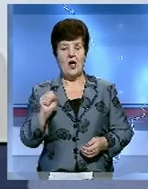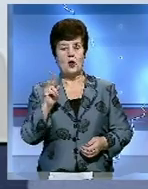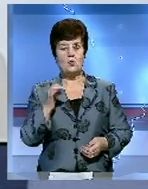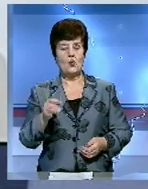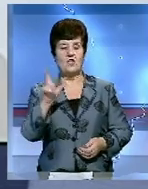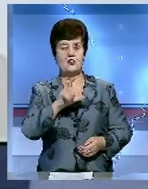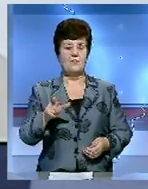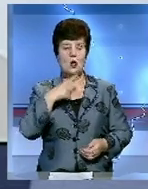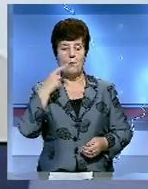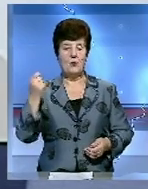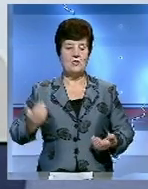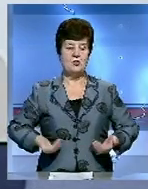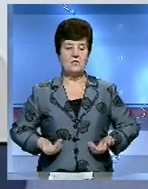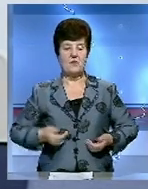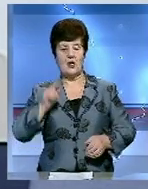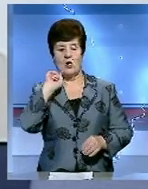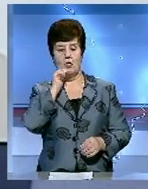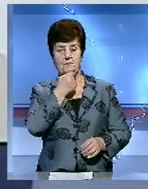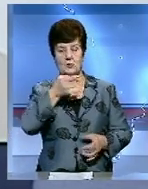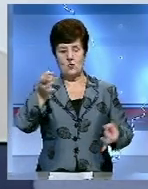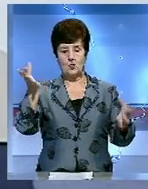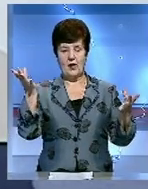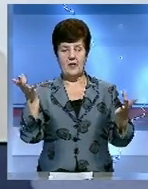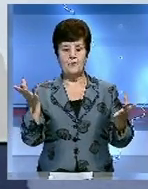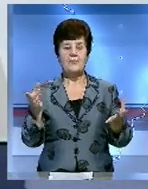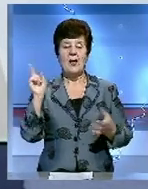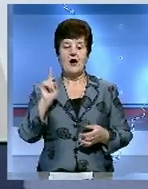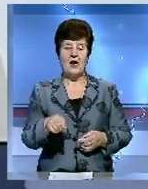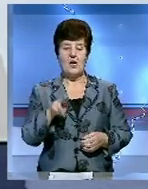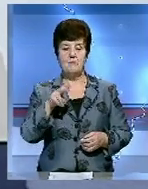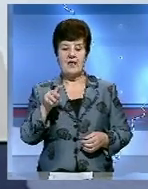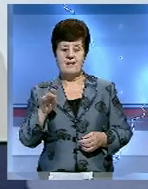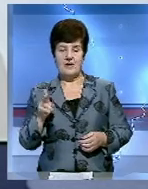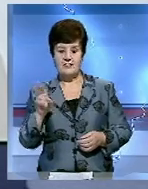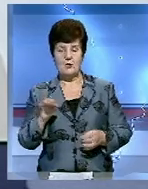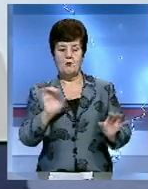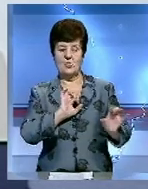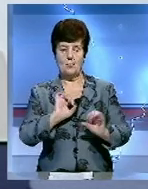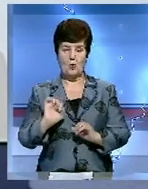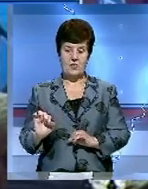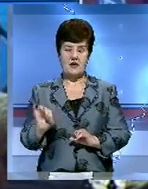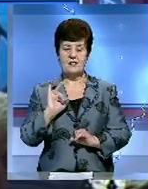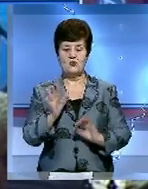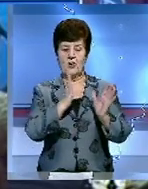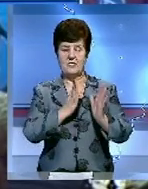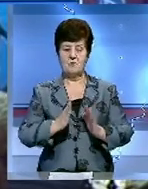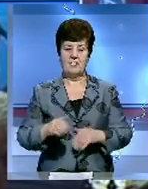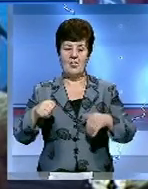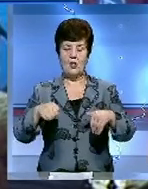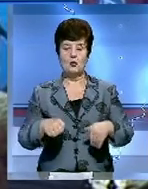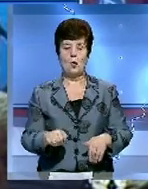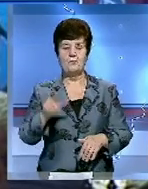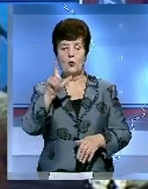politici, sociale, economici și culturale, care pledează pentru protecție și respectarea drepturilor